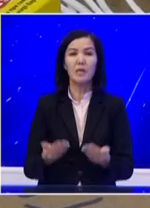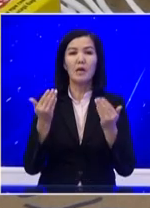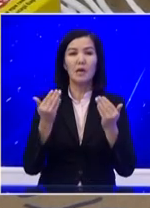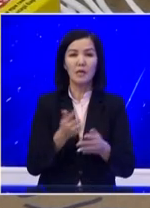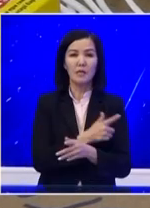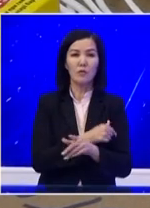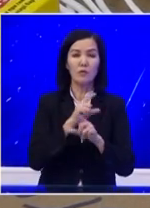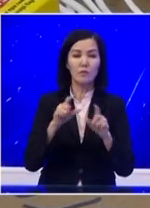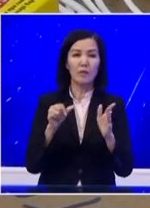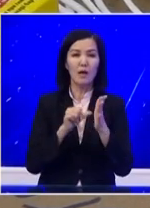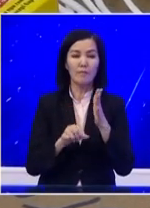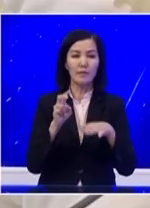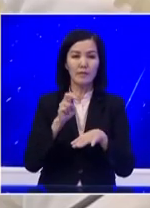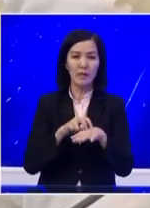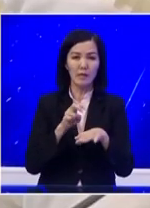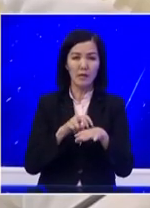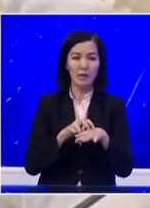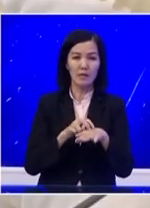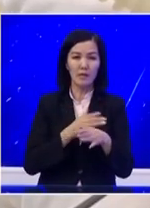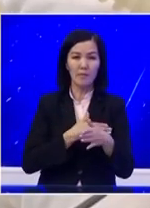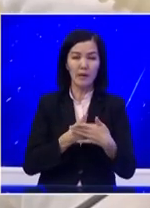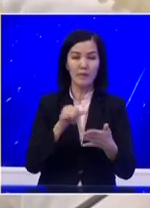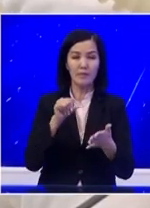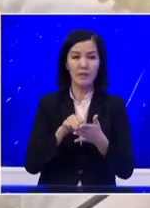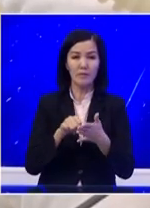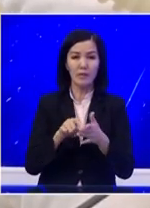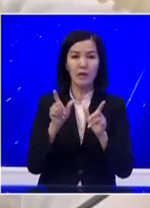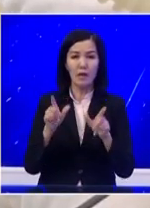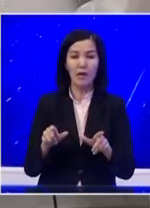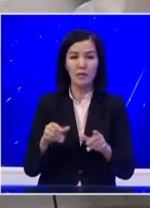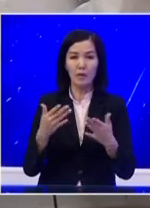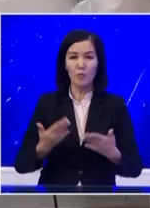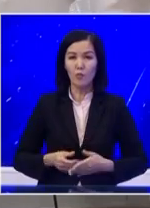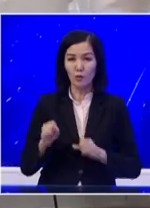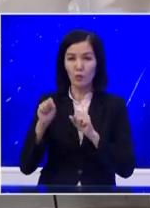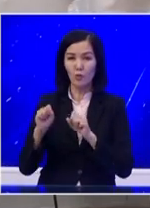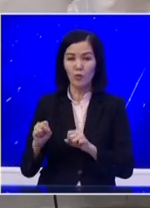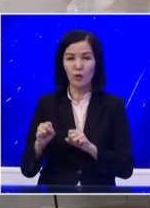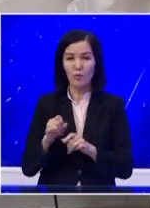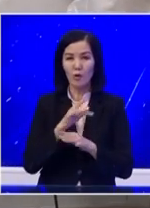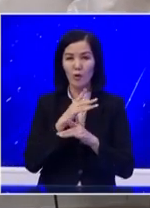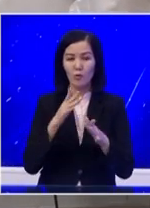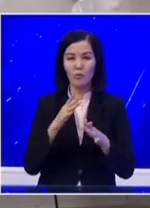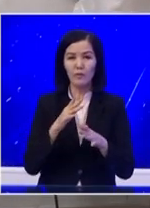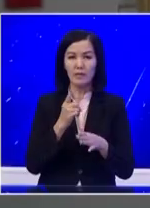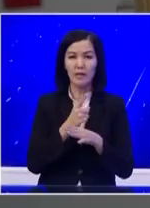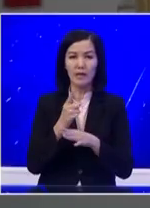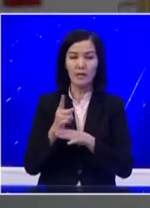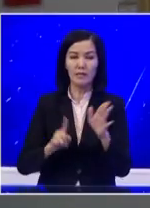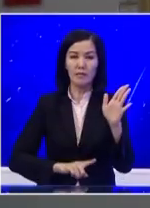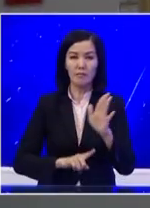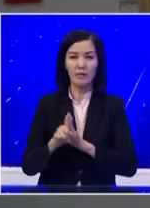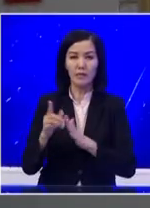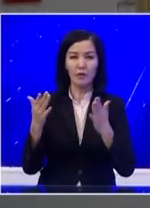госпитальде 60-қа жуық ақ халатты індетті ауыздықтауға барын салып жатыр. Адам өмірін арашалап қалуға күрескен, олардың дені карантин басталғалы үй